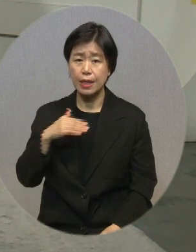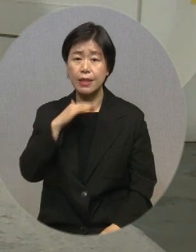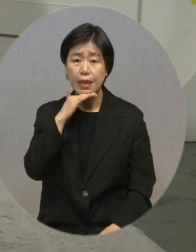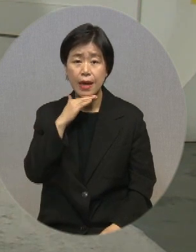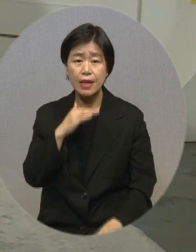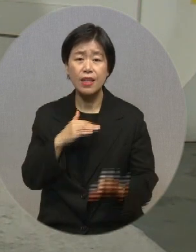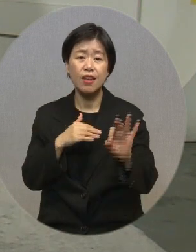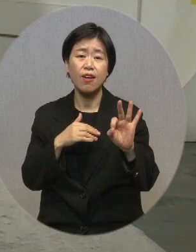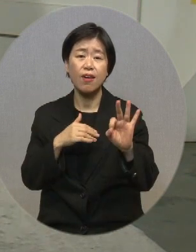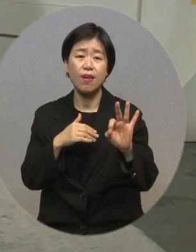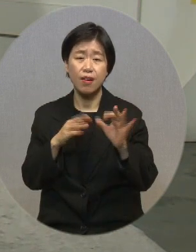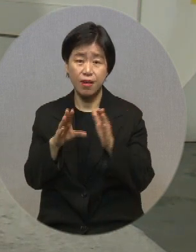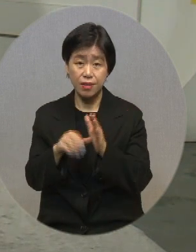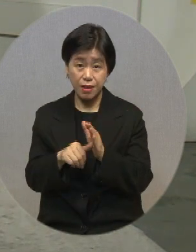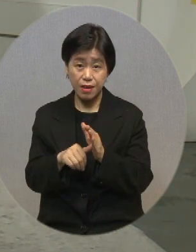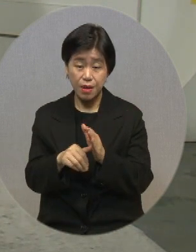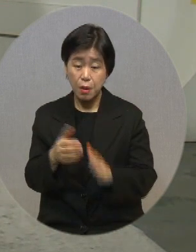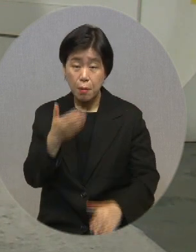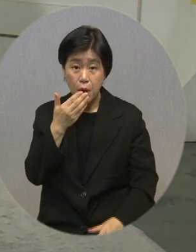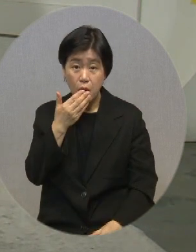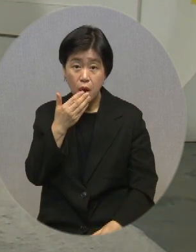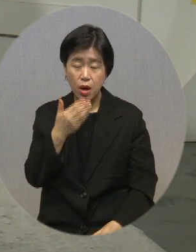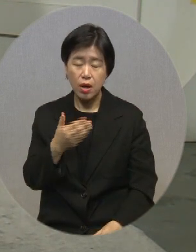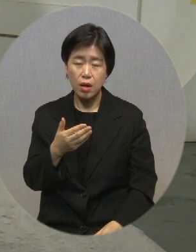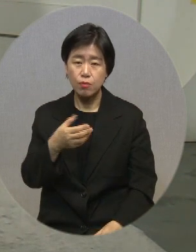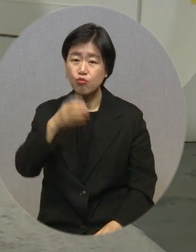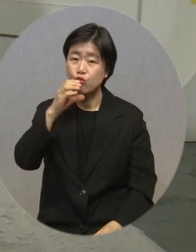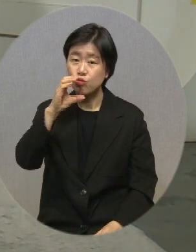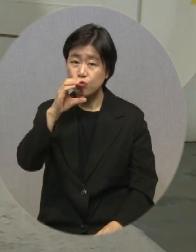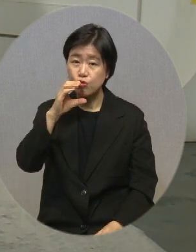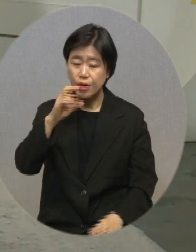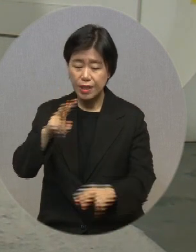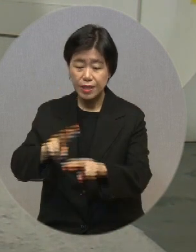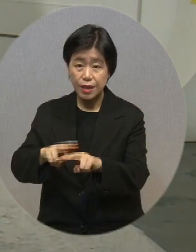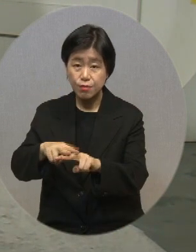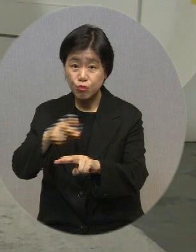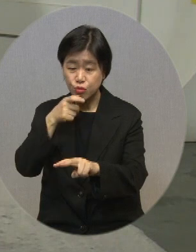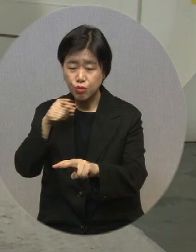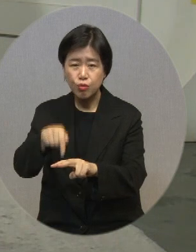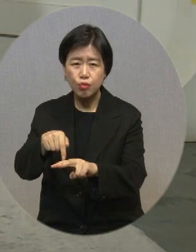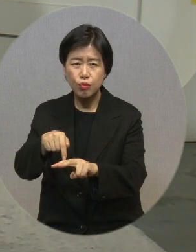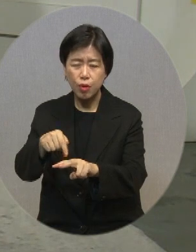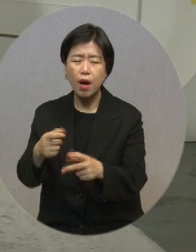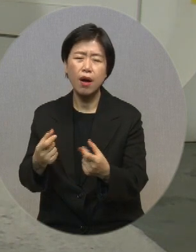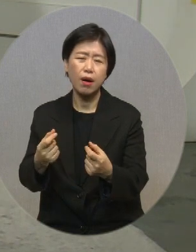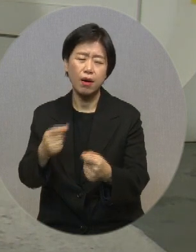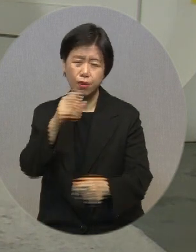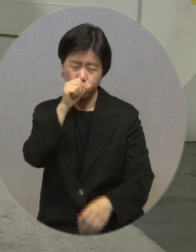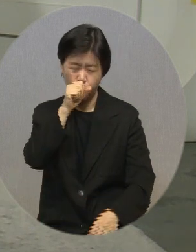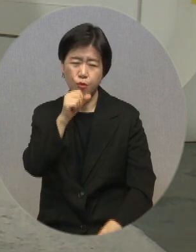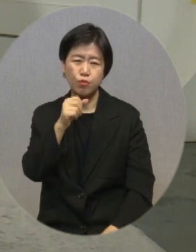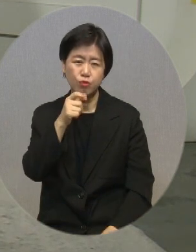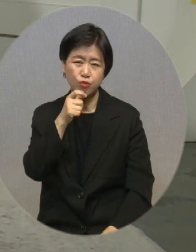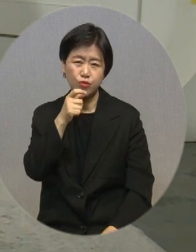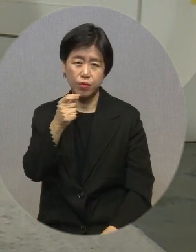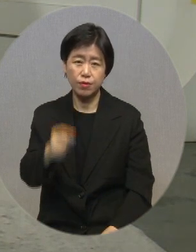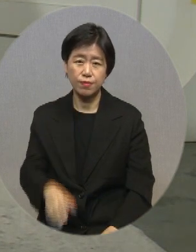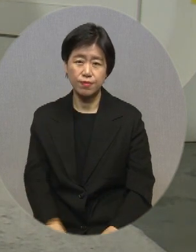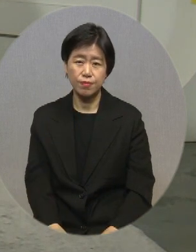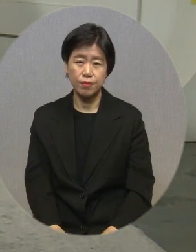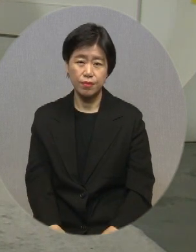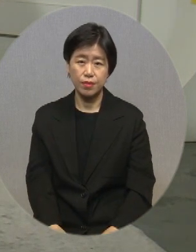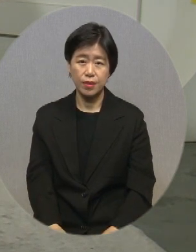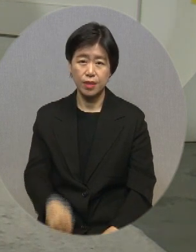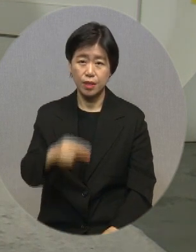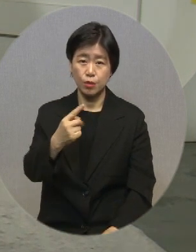먹었던 그 샘물 있잖아요. 네, 네, 네. 그 땅속에서 이렇게 자연적으로 나오는 거거든요. 네, 네. 그런 원리를 갖다 해서 도자기에 네.